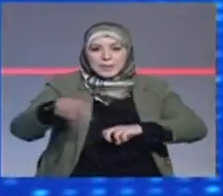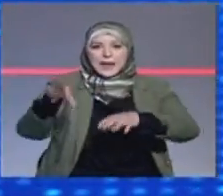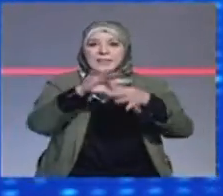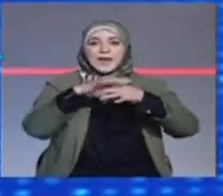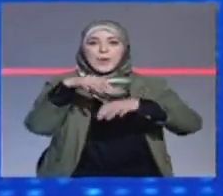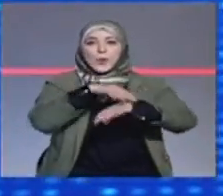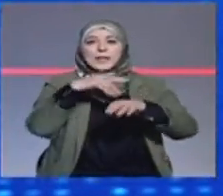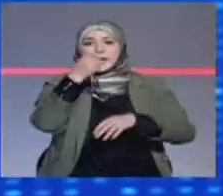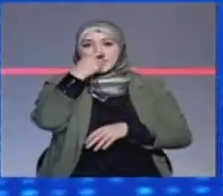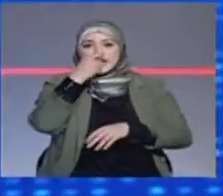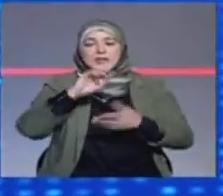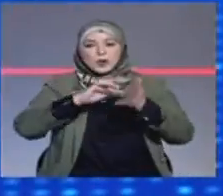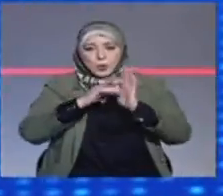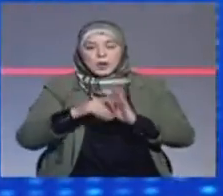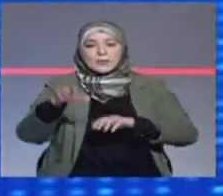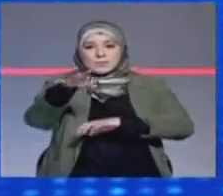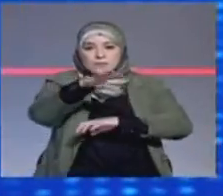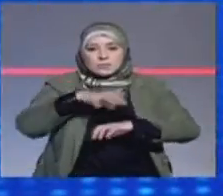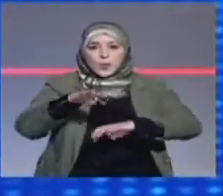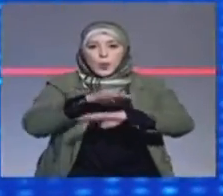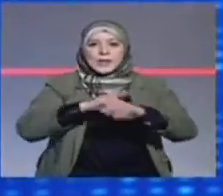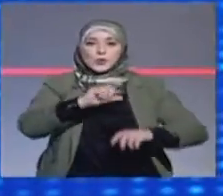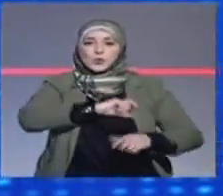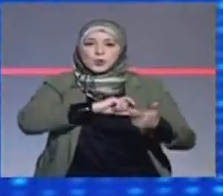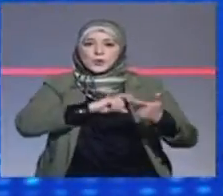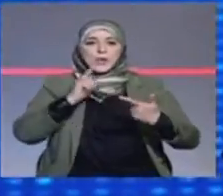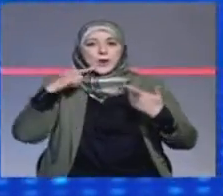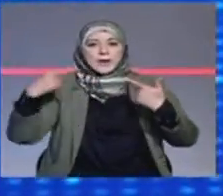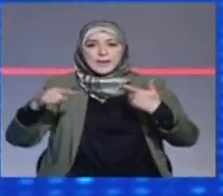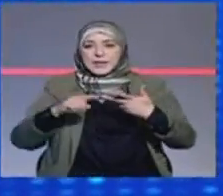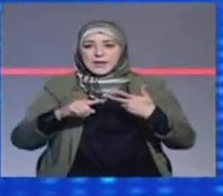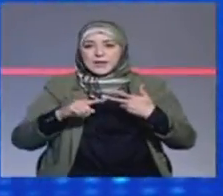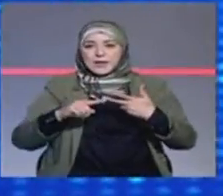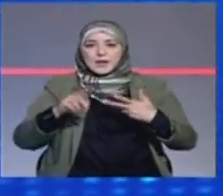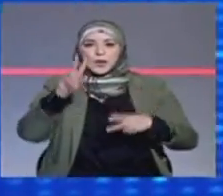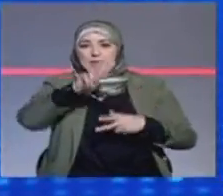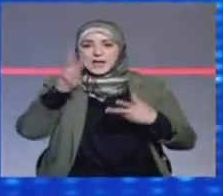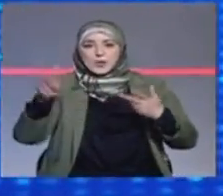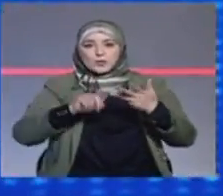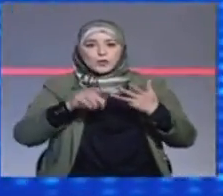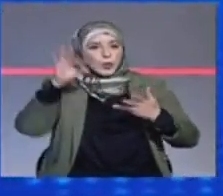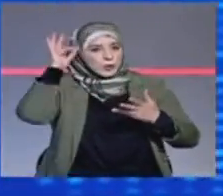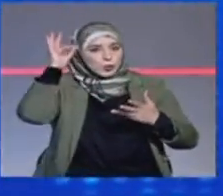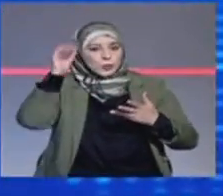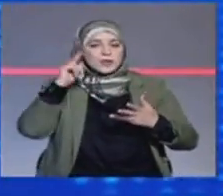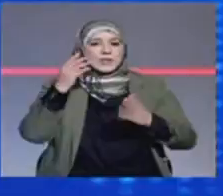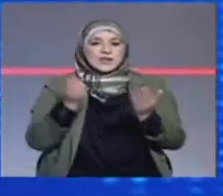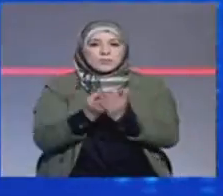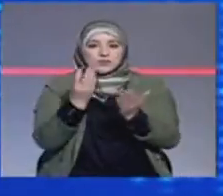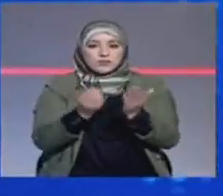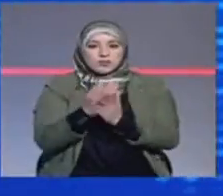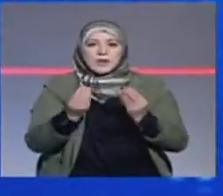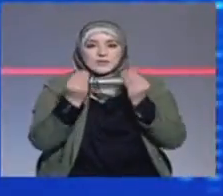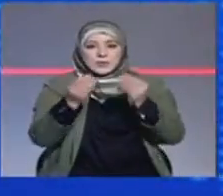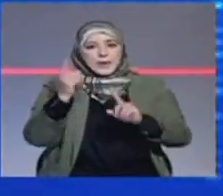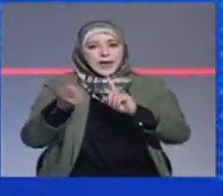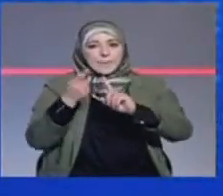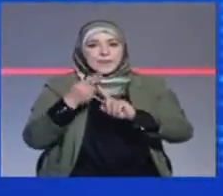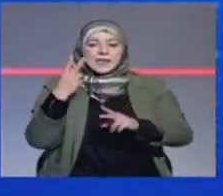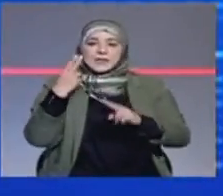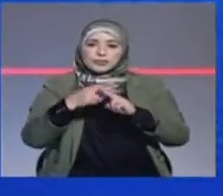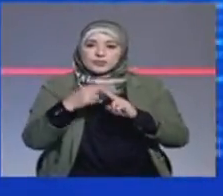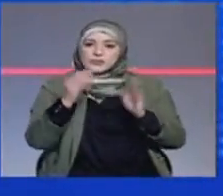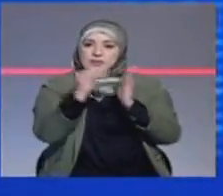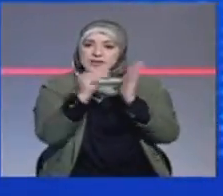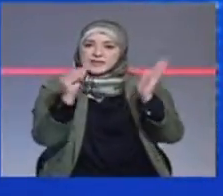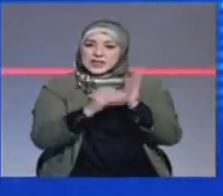الولاية وأخرى تابعة لولايات سوسة ونابل وبنعروس وتونس من أجل التوعية بأهمية التلقيح